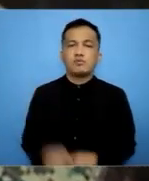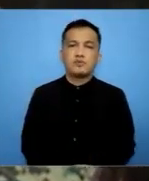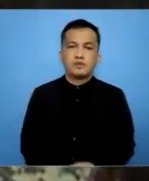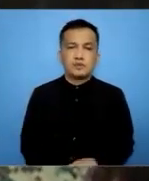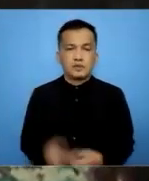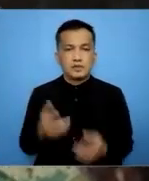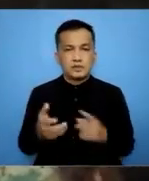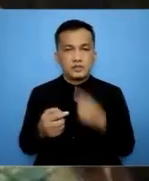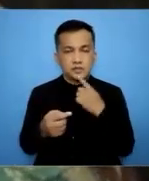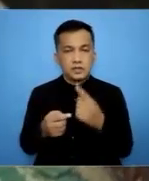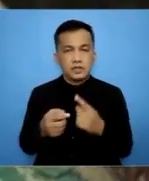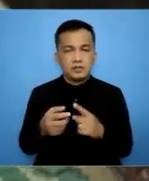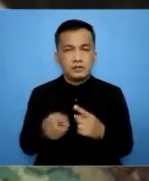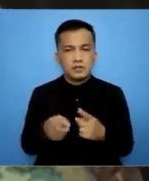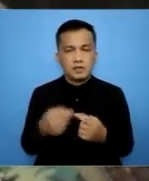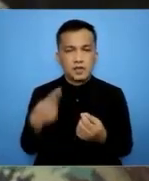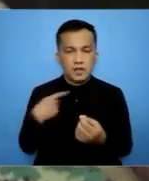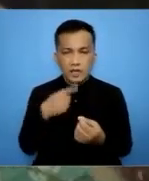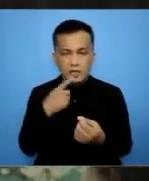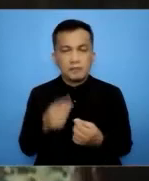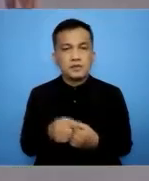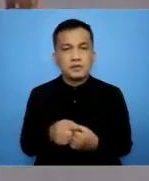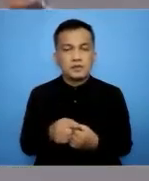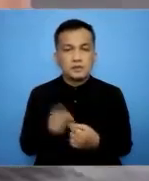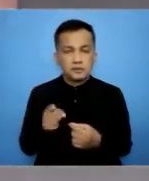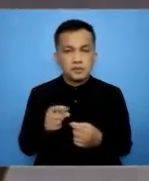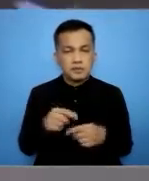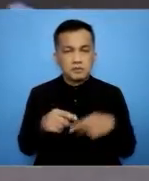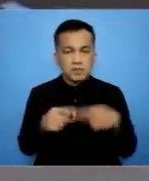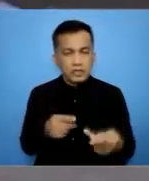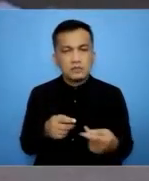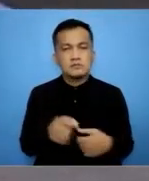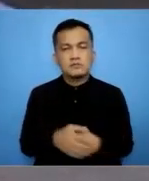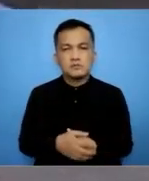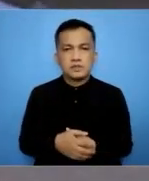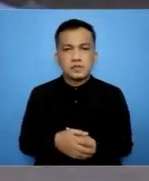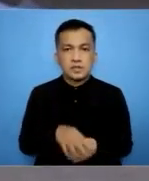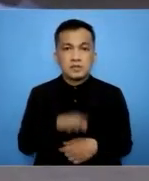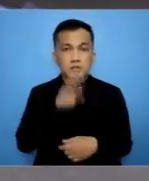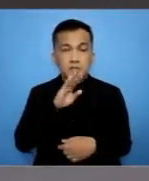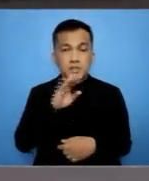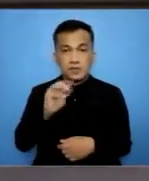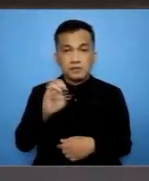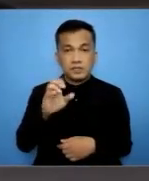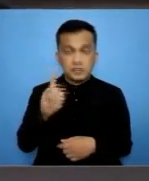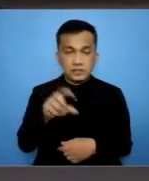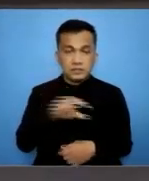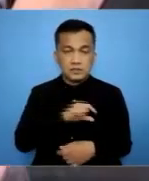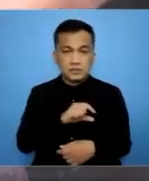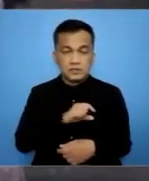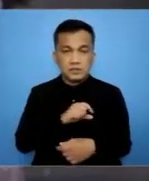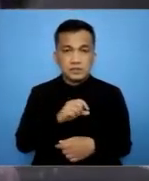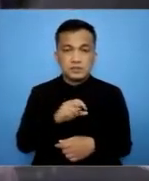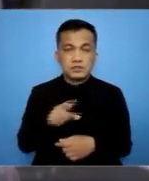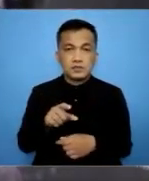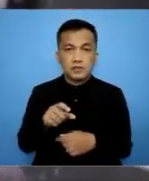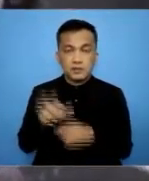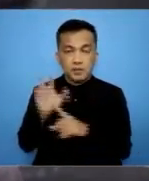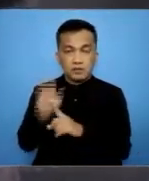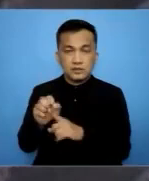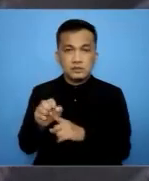dumuhod, naiwan na naipaksak na yung pera niya. Bigo ang MPD SWAT na mahuli sa gusali ang gunman. Hinala